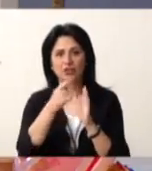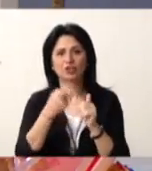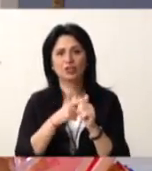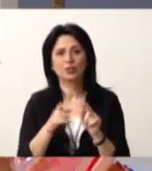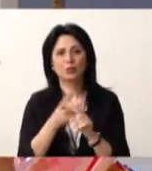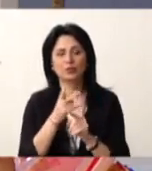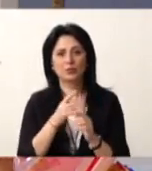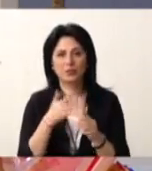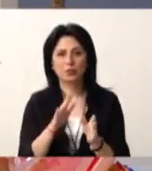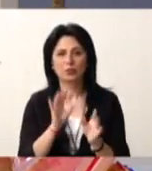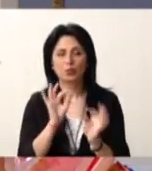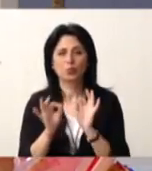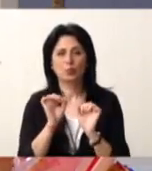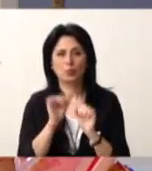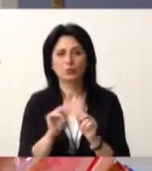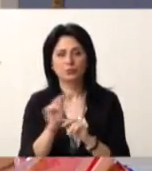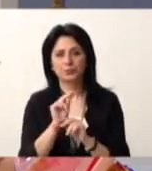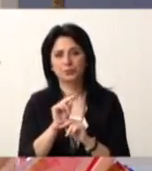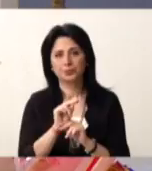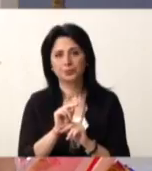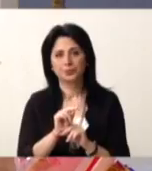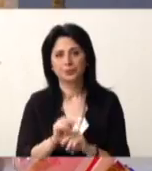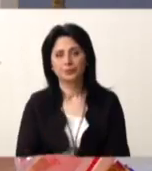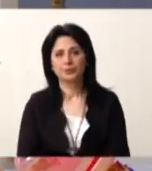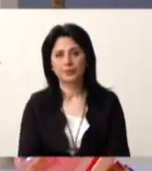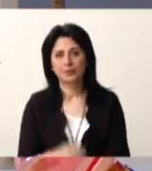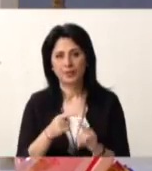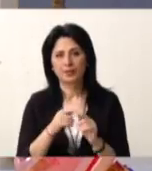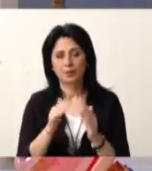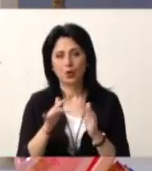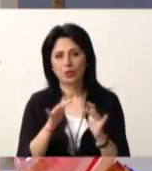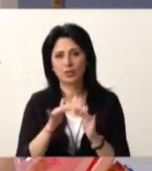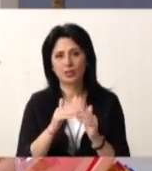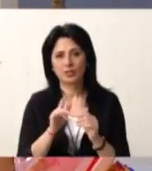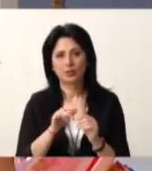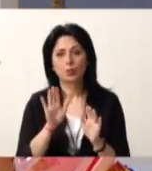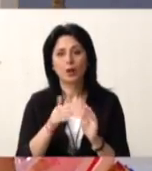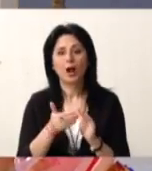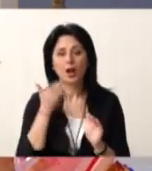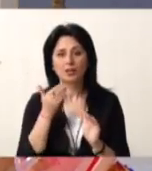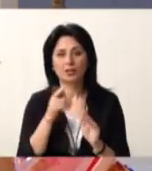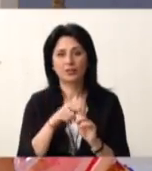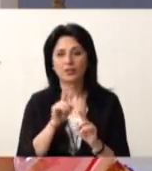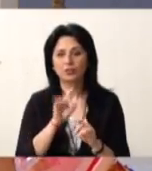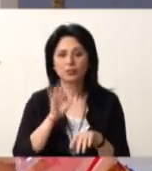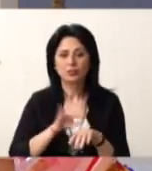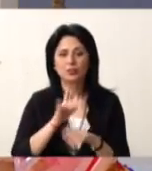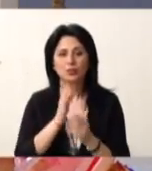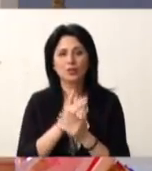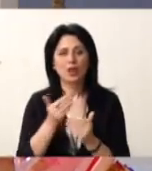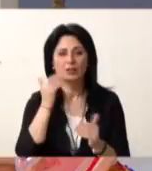ქთავშეს, მერე ხდება უკვე ორგანიზმიდან შეიძლება მოხდეს ალაგება ამ პროცესის. ამიტომ რაც უფრო საწყის ეტაპზე აღმოვაჩენთ ჩვენ